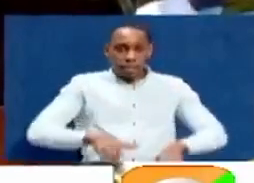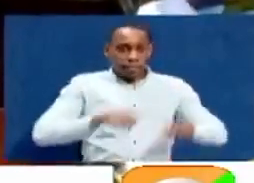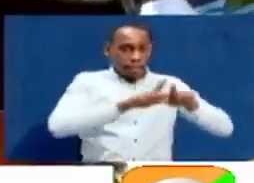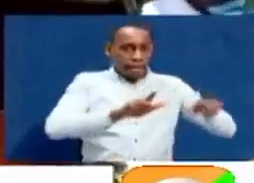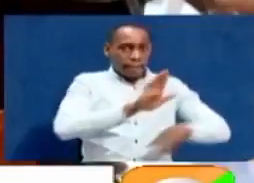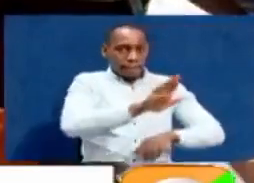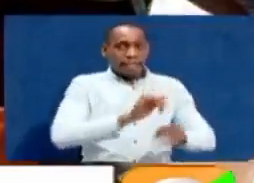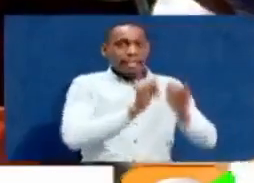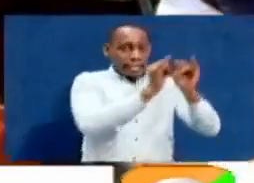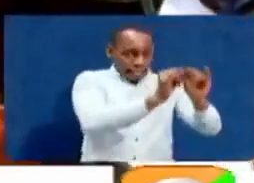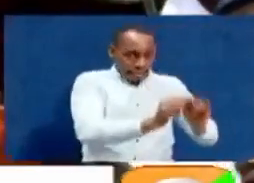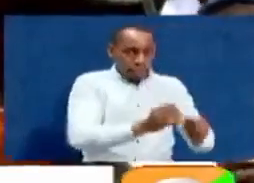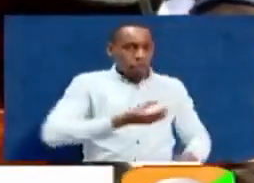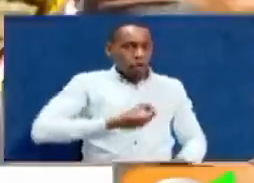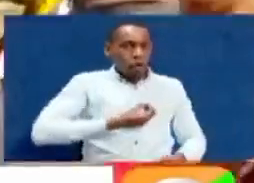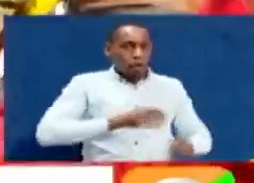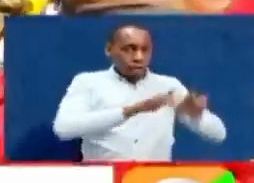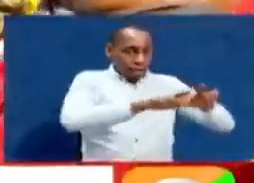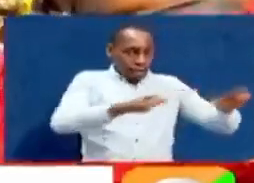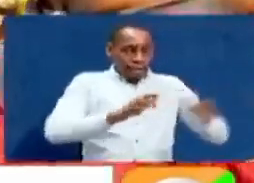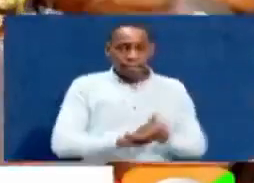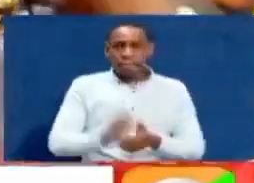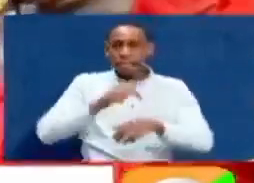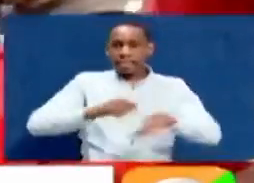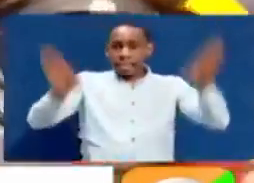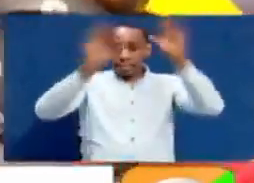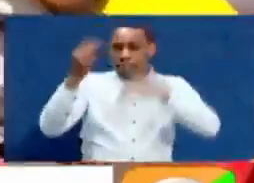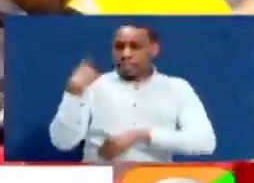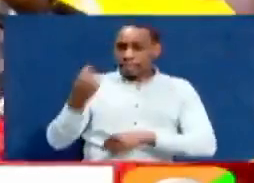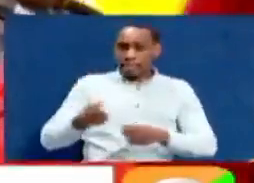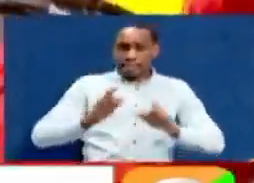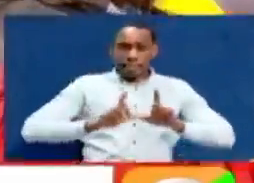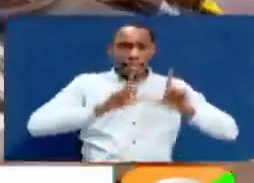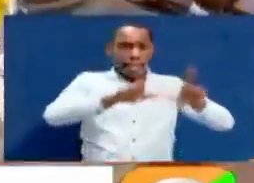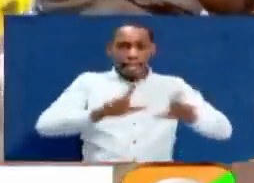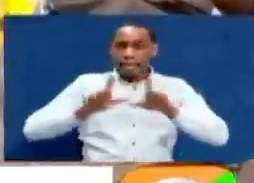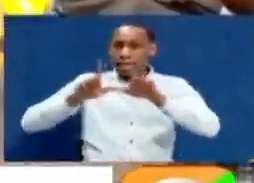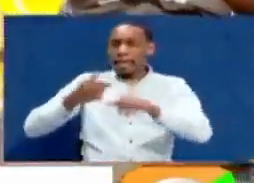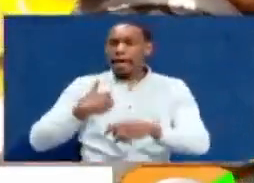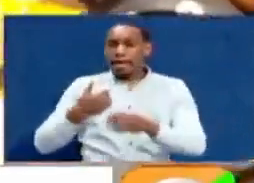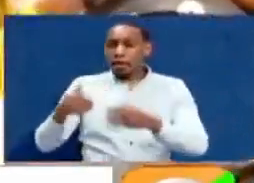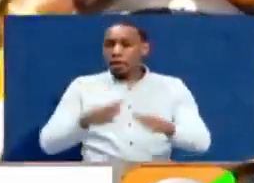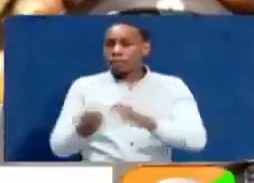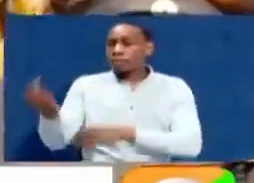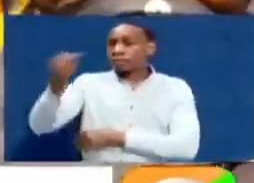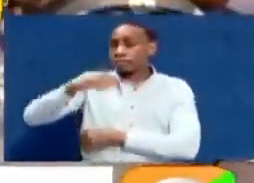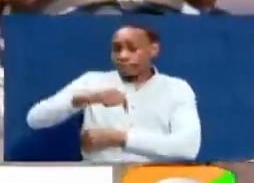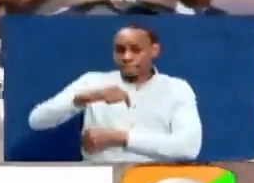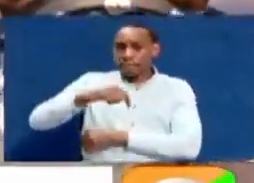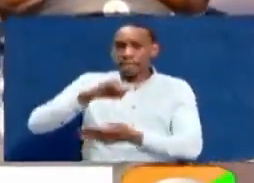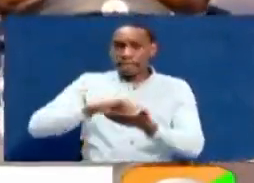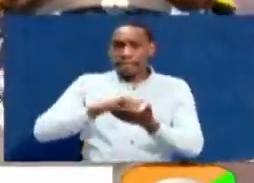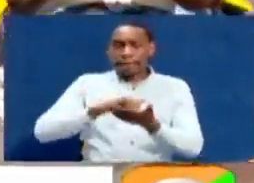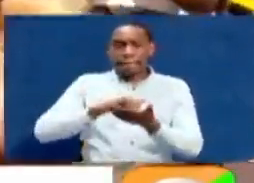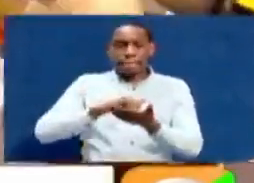yake alikuwa individually ana own ploti yake. Wakati rais juzi ametupa title, wamepata nafasi ya kuingia ndani